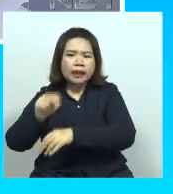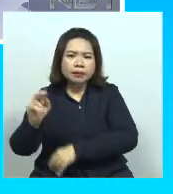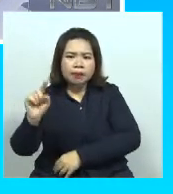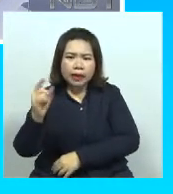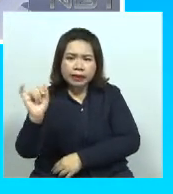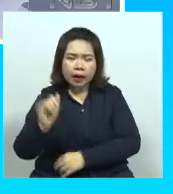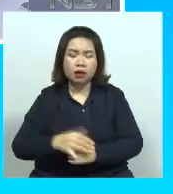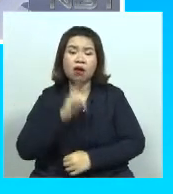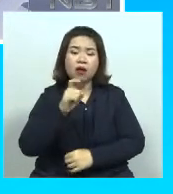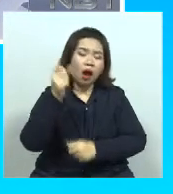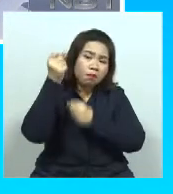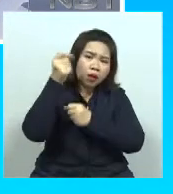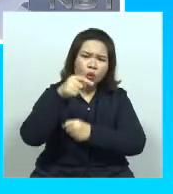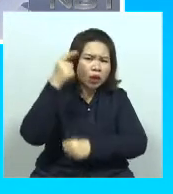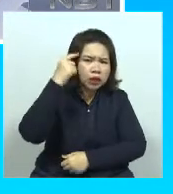งบ้างคะคุณอสิคะ